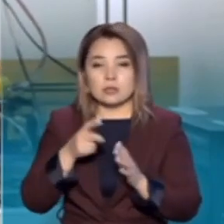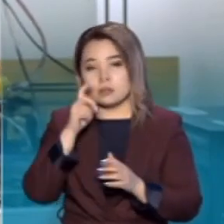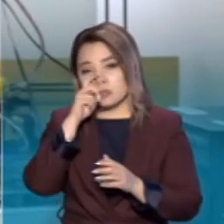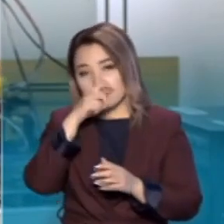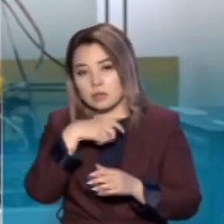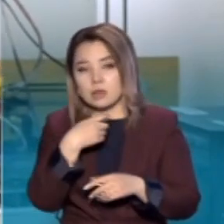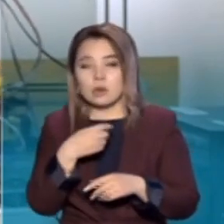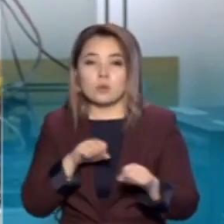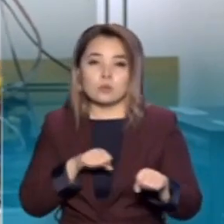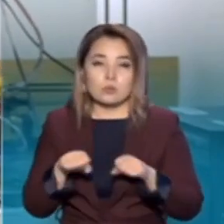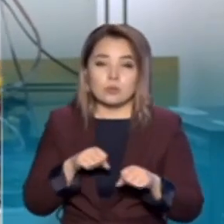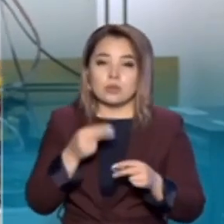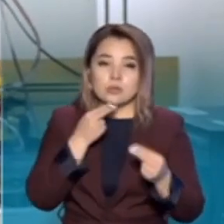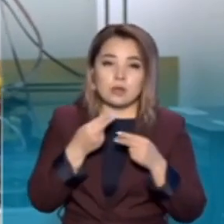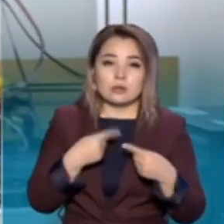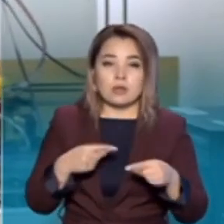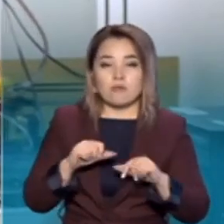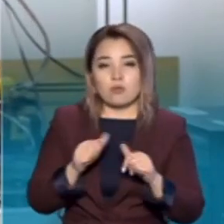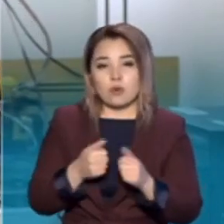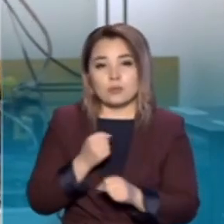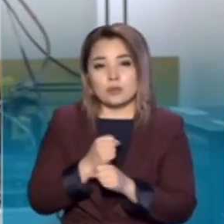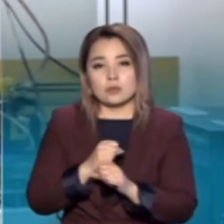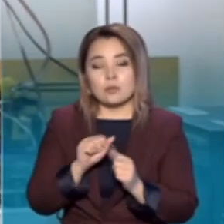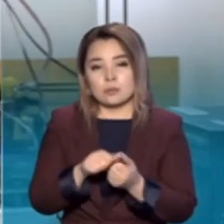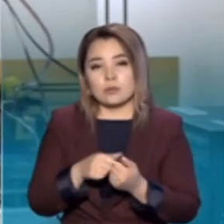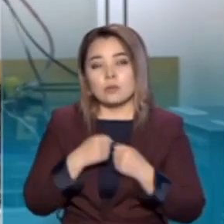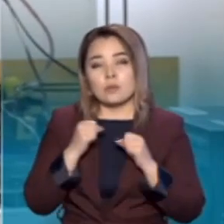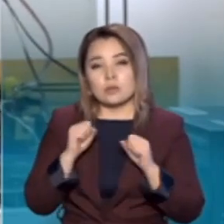де қою тағамдар арқылы қажет формаларды